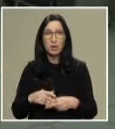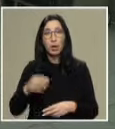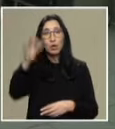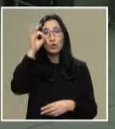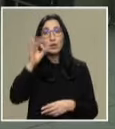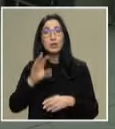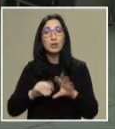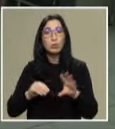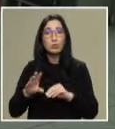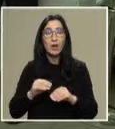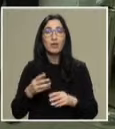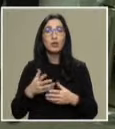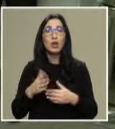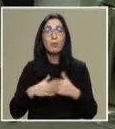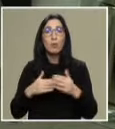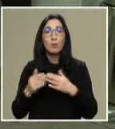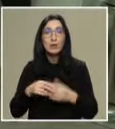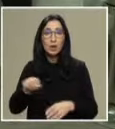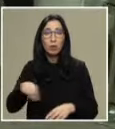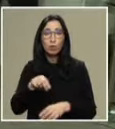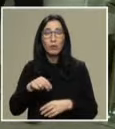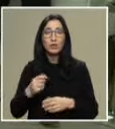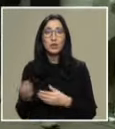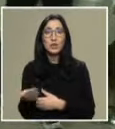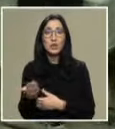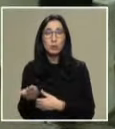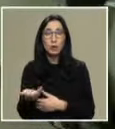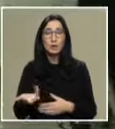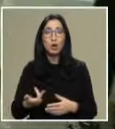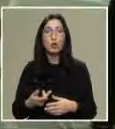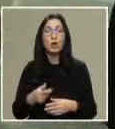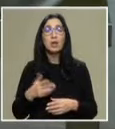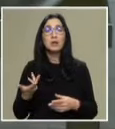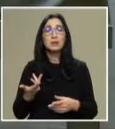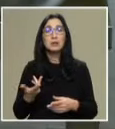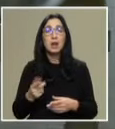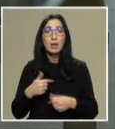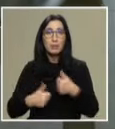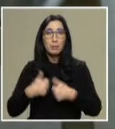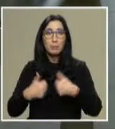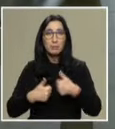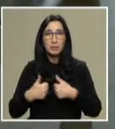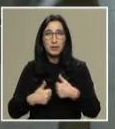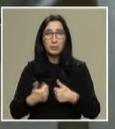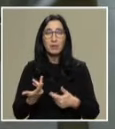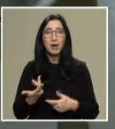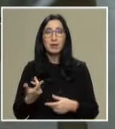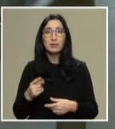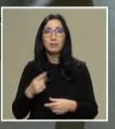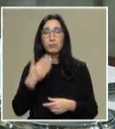Учениците, изучаващи професиите готвач и ресторантьор, също се впуснаха в надпревара, посветена на патронния празник на